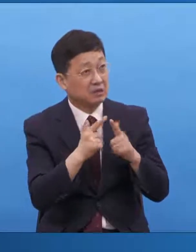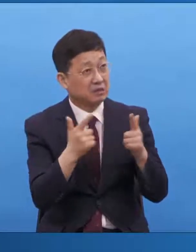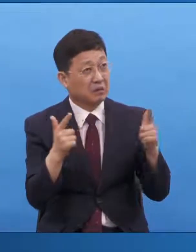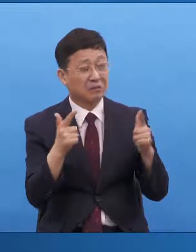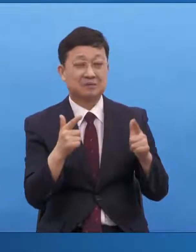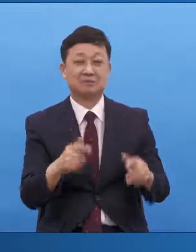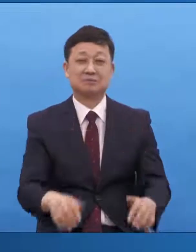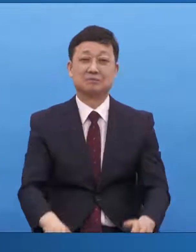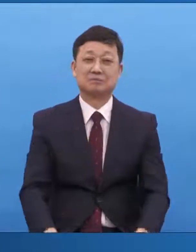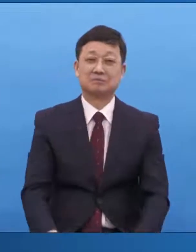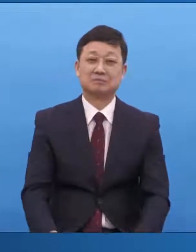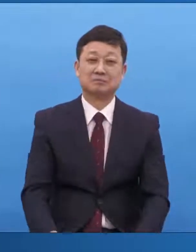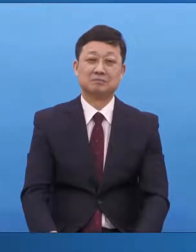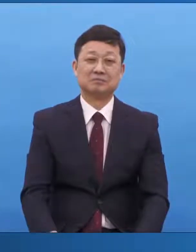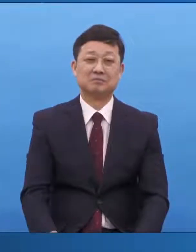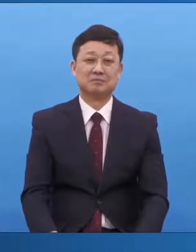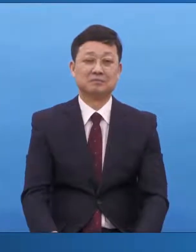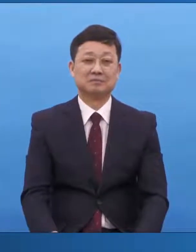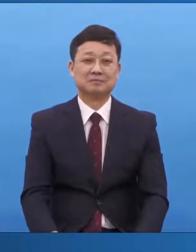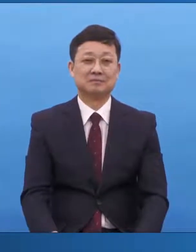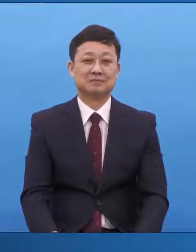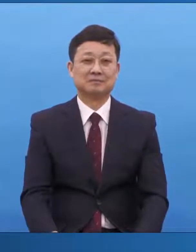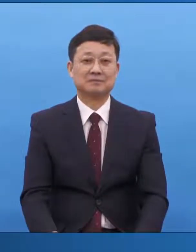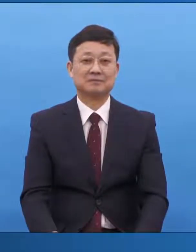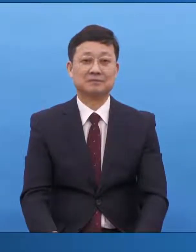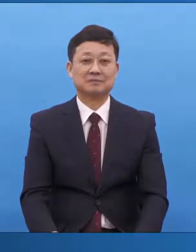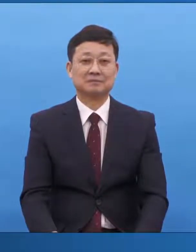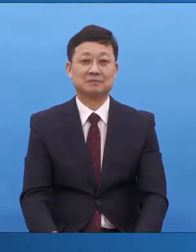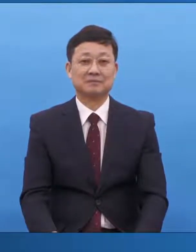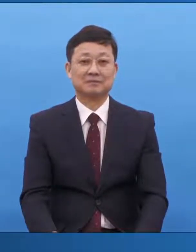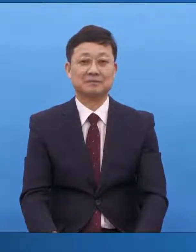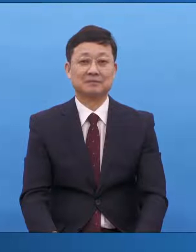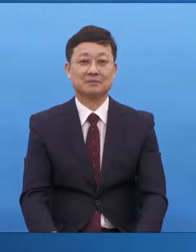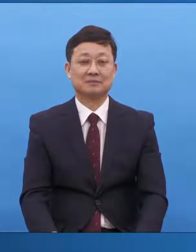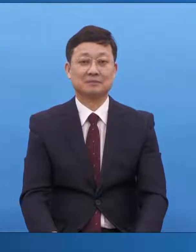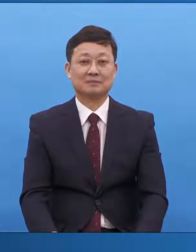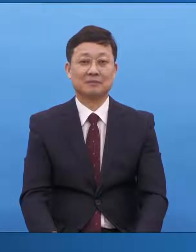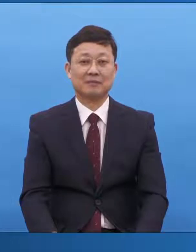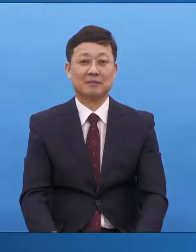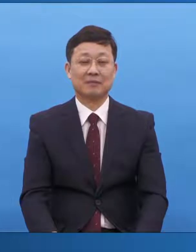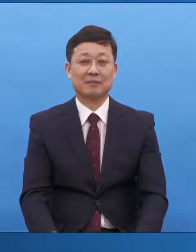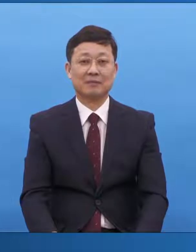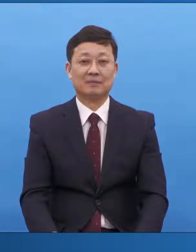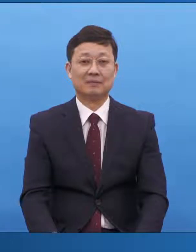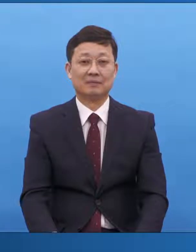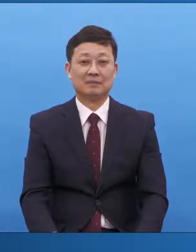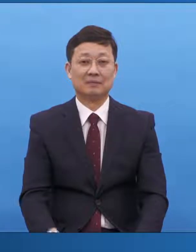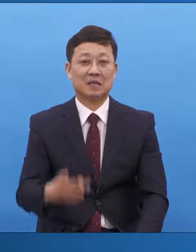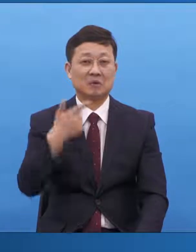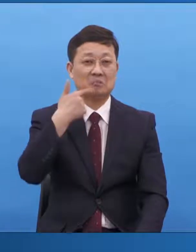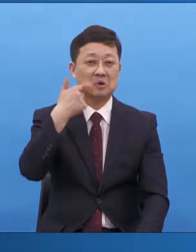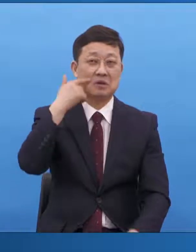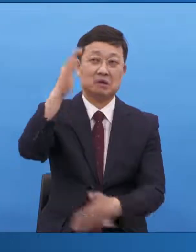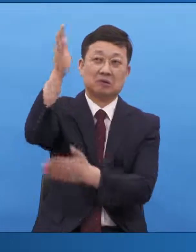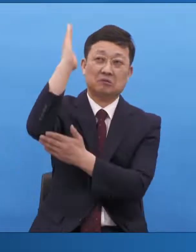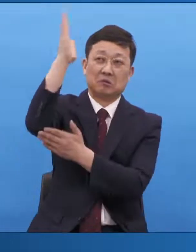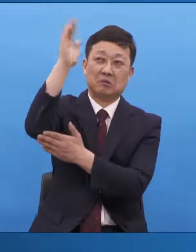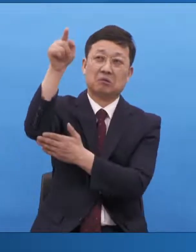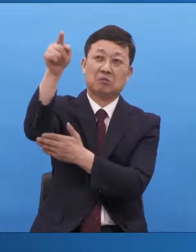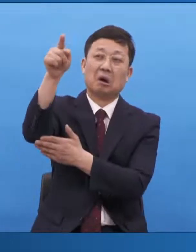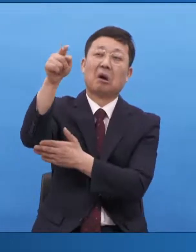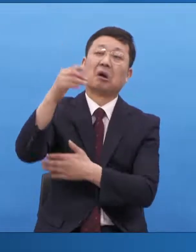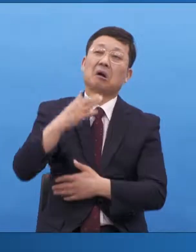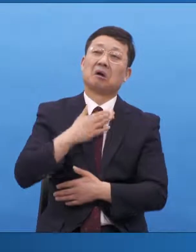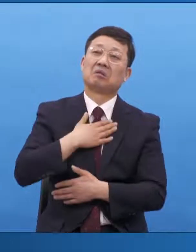listen to the sermon you're there. Even if you do listen, you only hear what you want to hear. 아, 저 설교는 내하고 맞다.